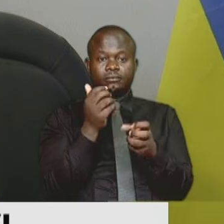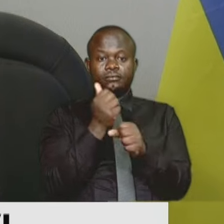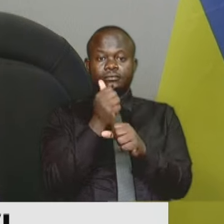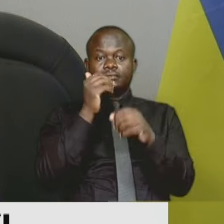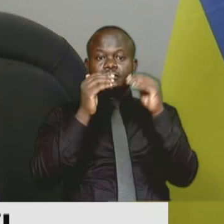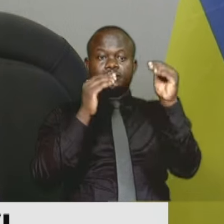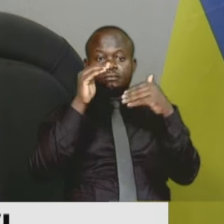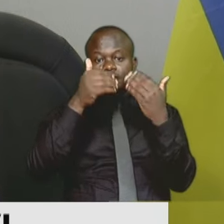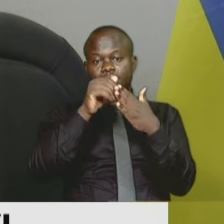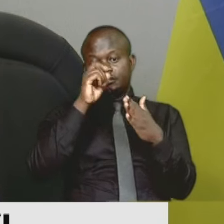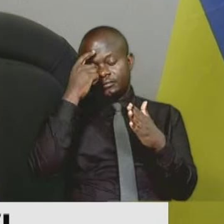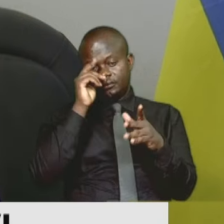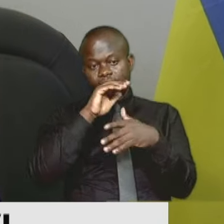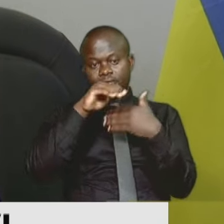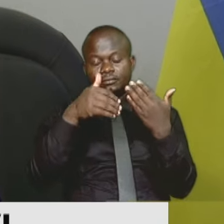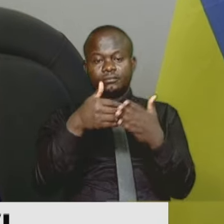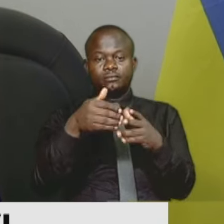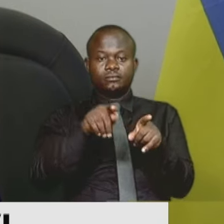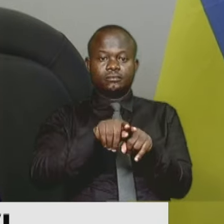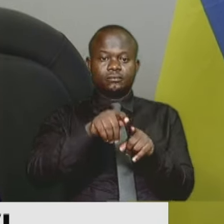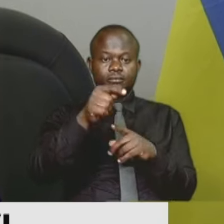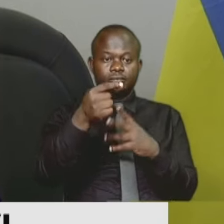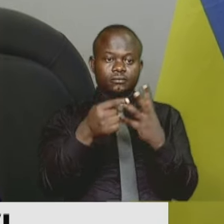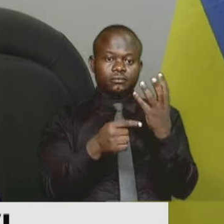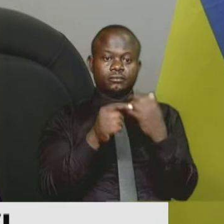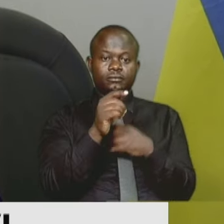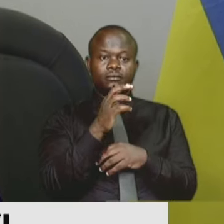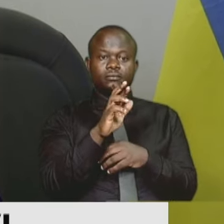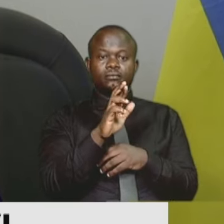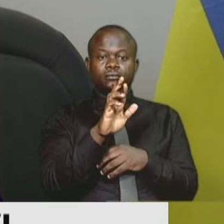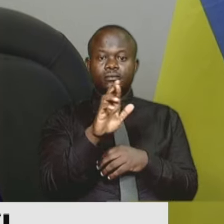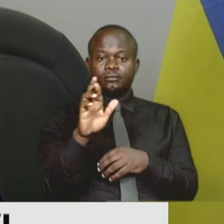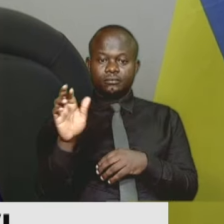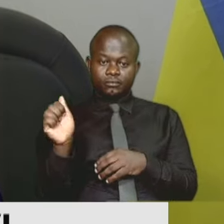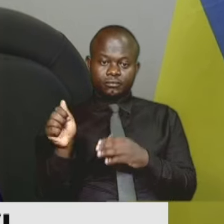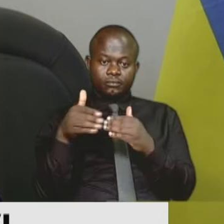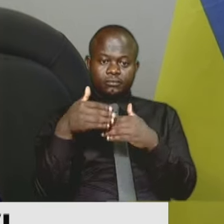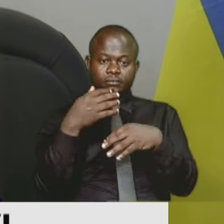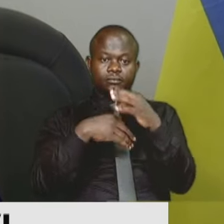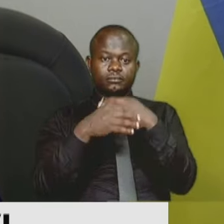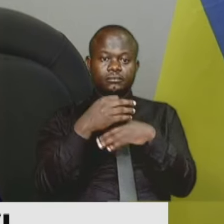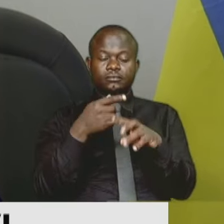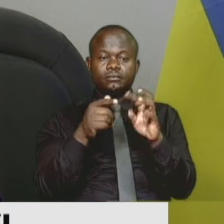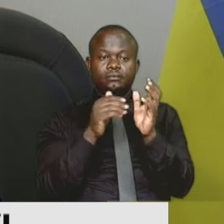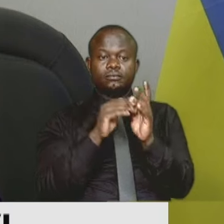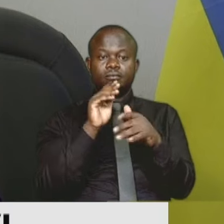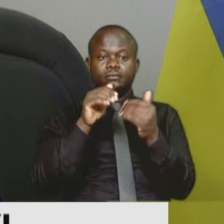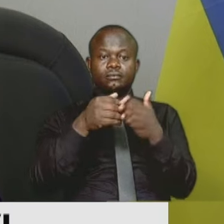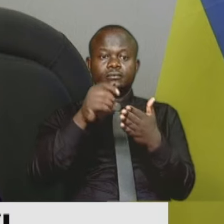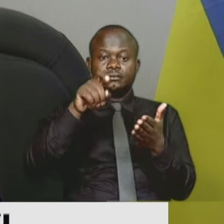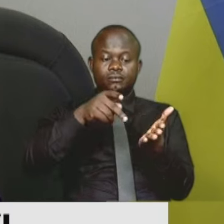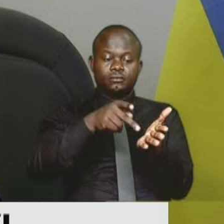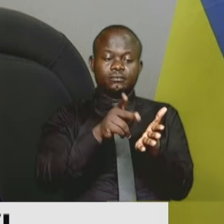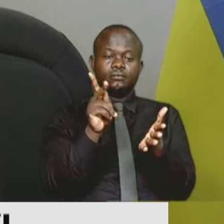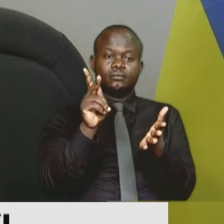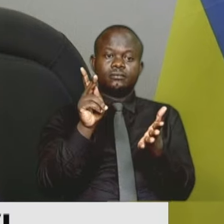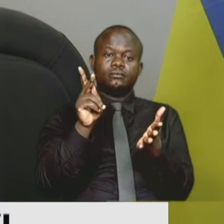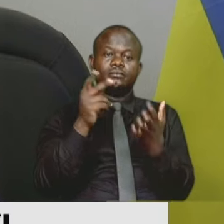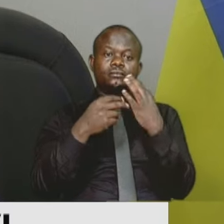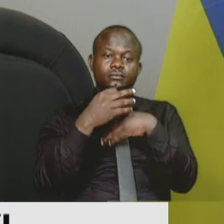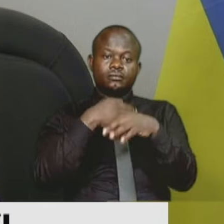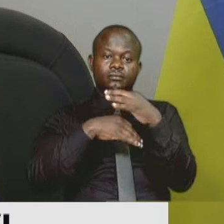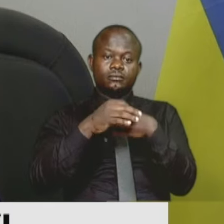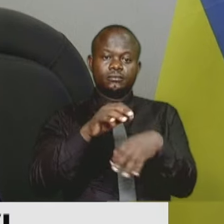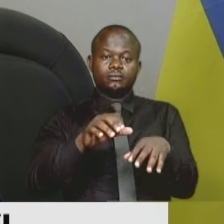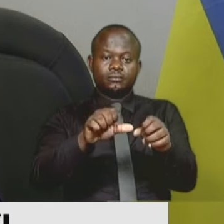n'umuturage. Nk'urugero ya Rwanda Revenue yari yafunze uruganda kandi abaturage bagomba kwishyurwa. Uruganda